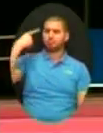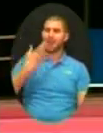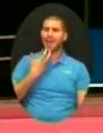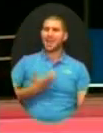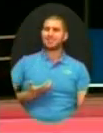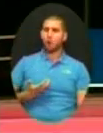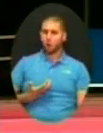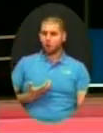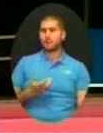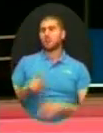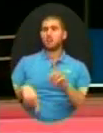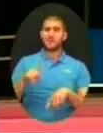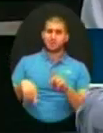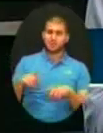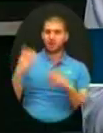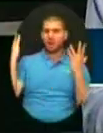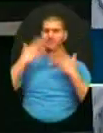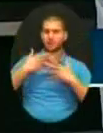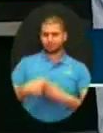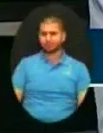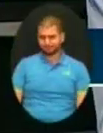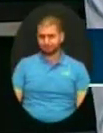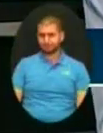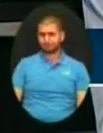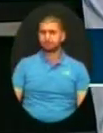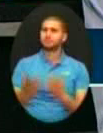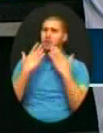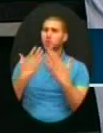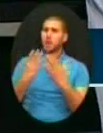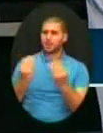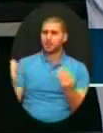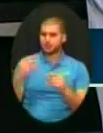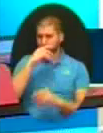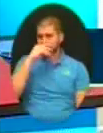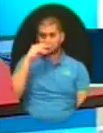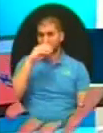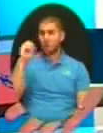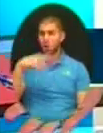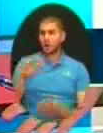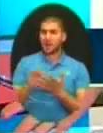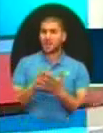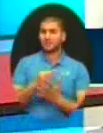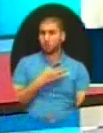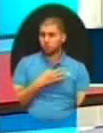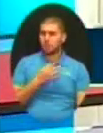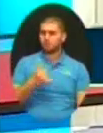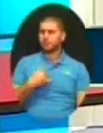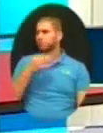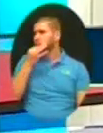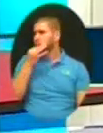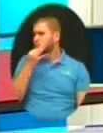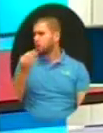מגור, שלפעמים היו, הפתיעו אותנו, בוא נגיד כך. כן, טוב. תודה רבה לך, אור ישראל, כתבנו. תודה. אני רוצה לשאול